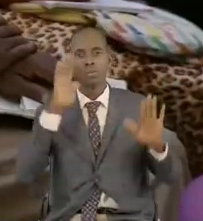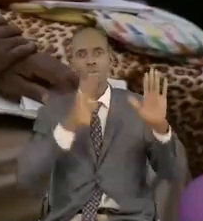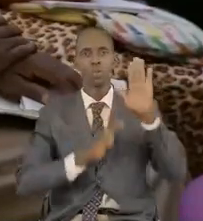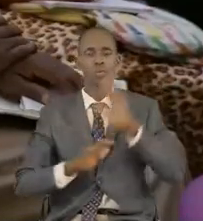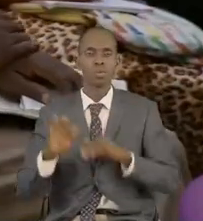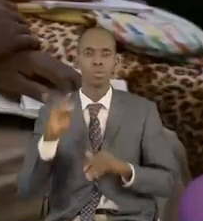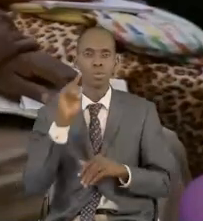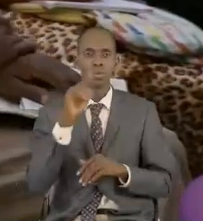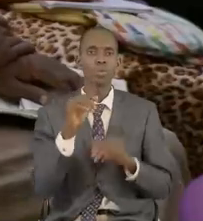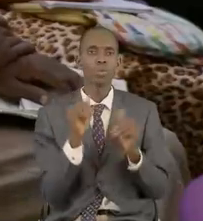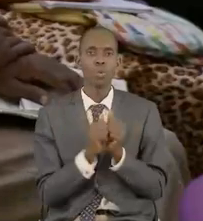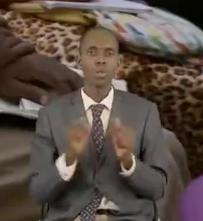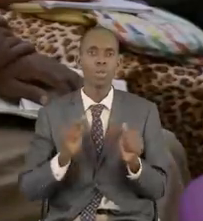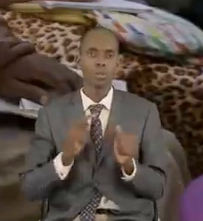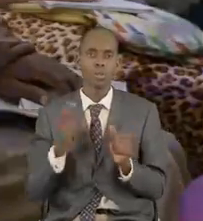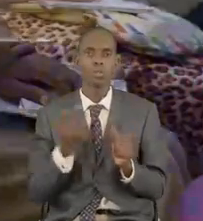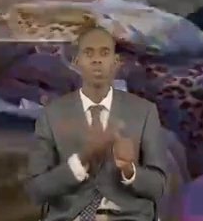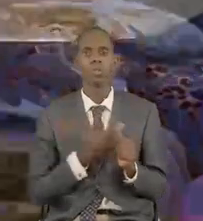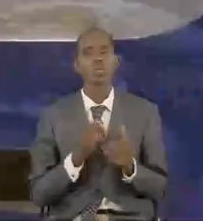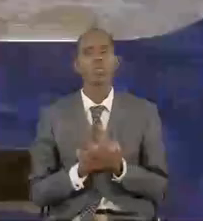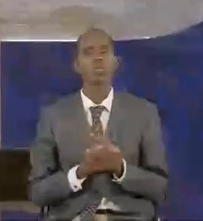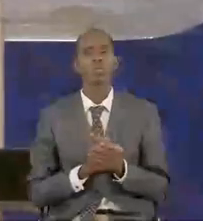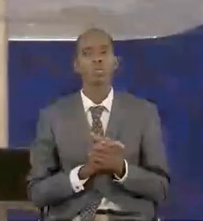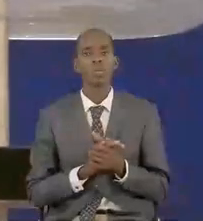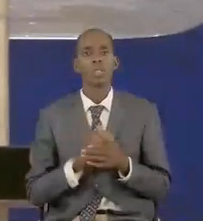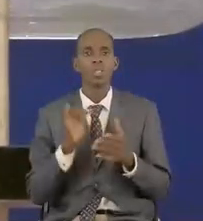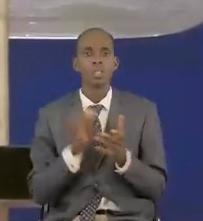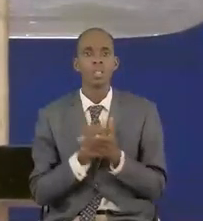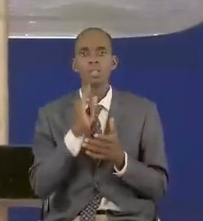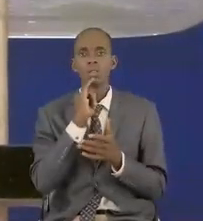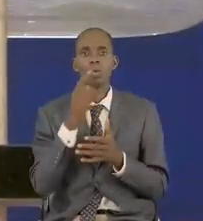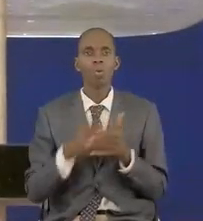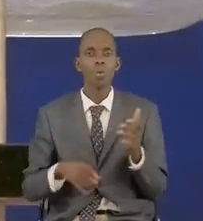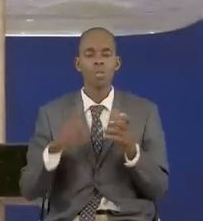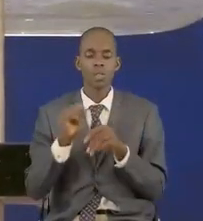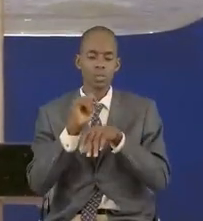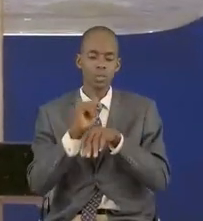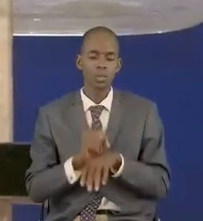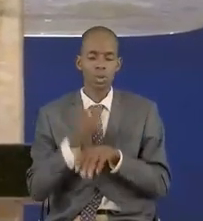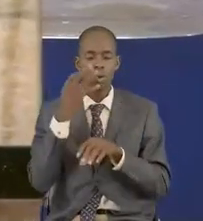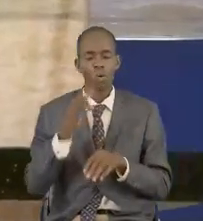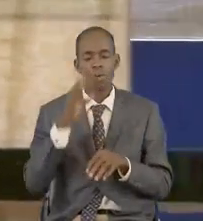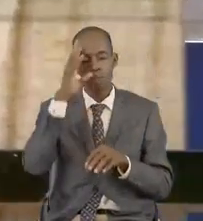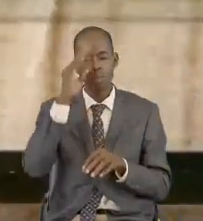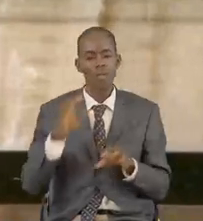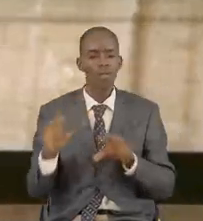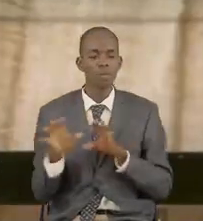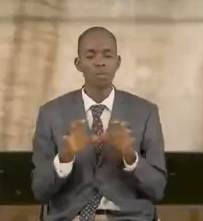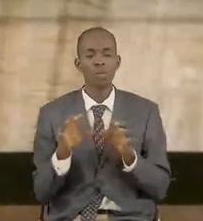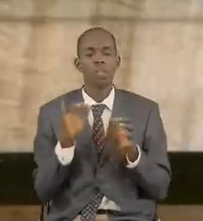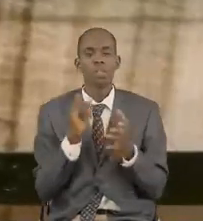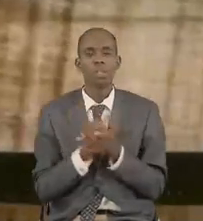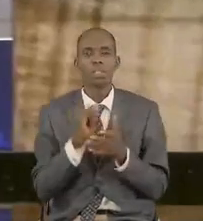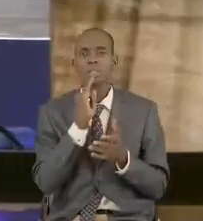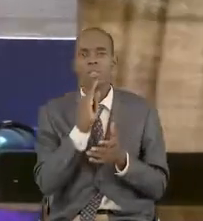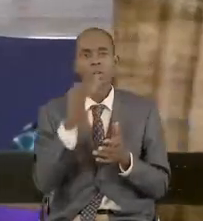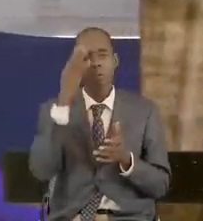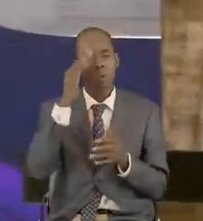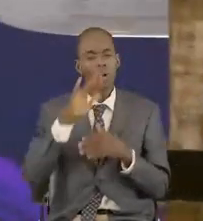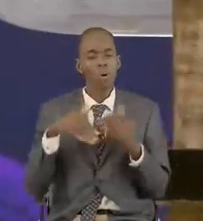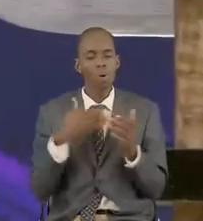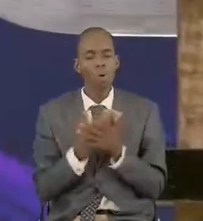vous ont troublé par le discours et ont ébranlé vos âmes c'est ce que la tradition des hommes fait c'est ce que ces